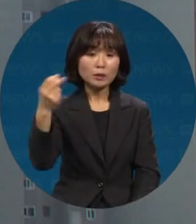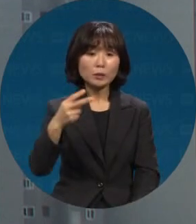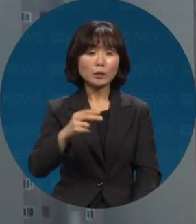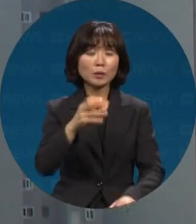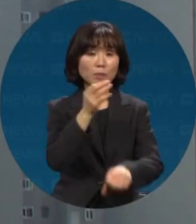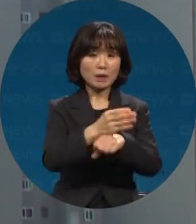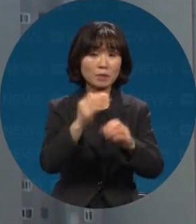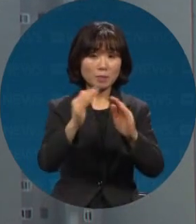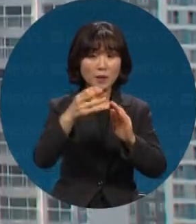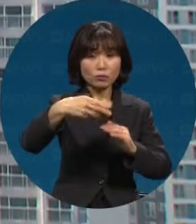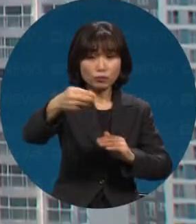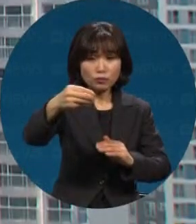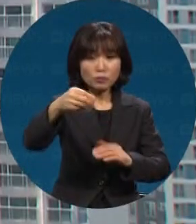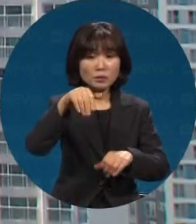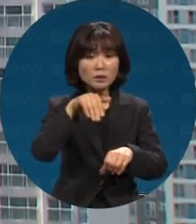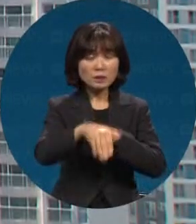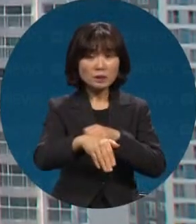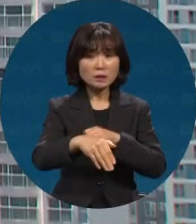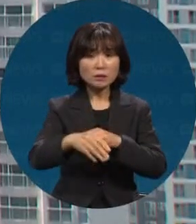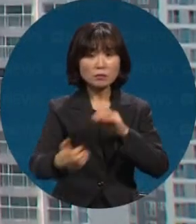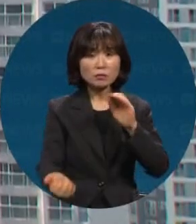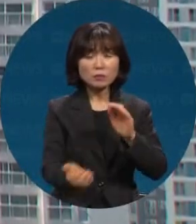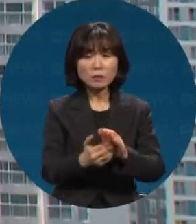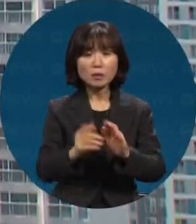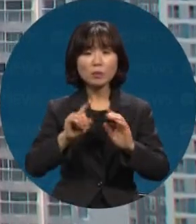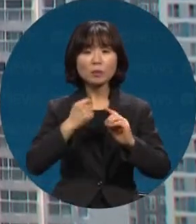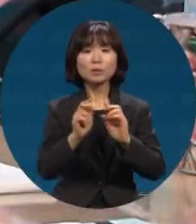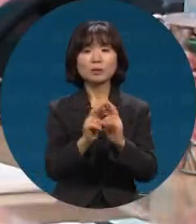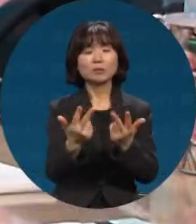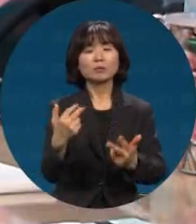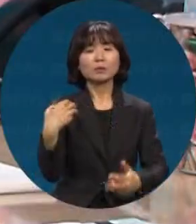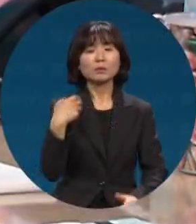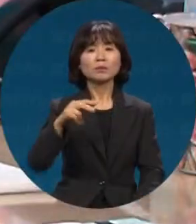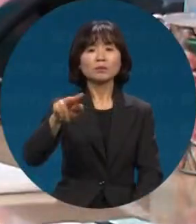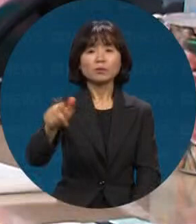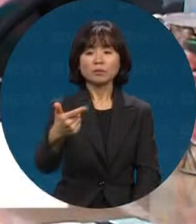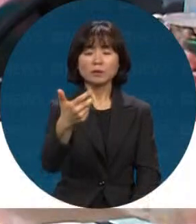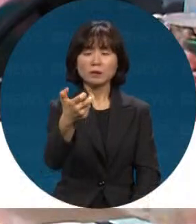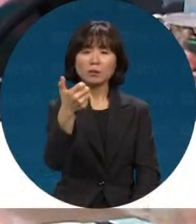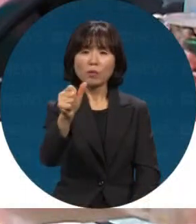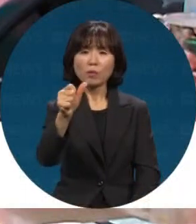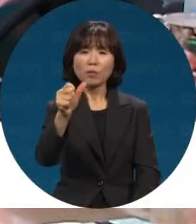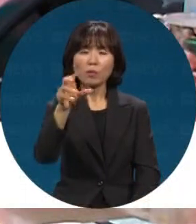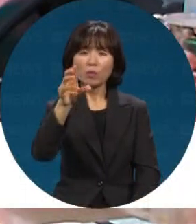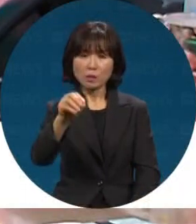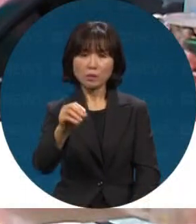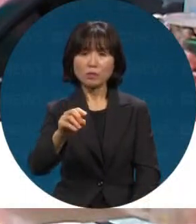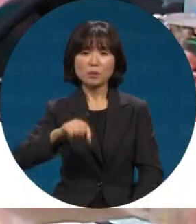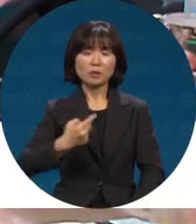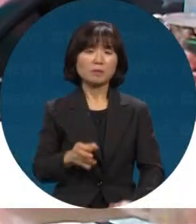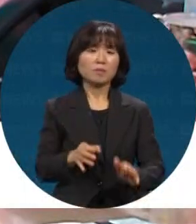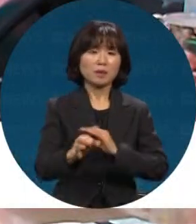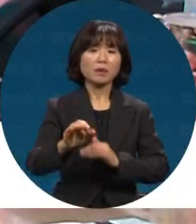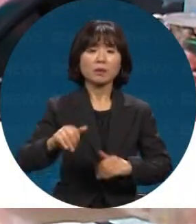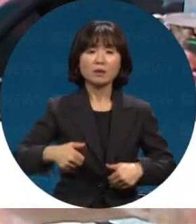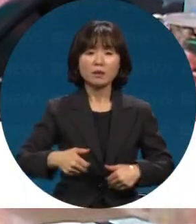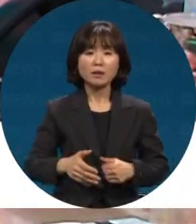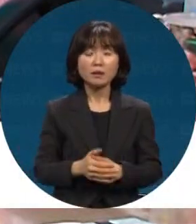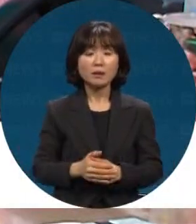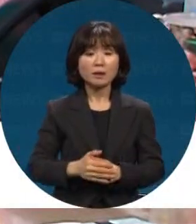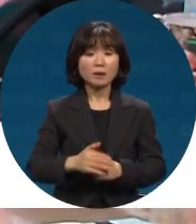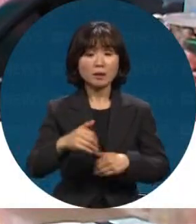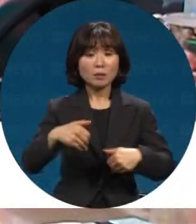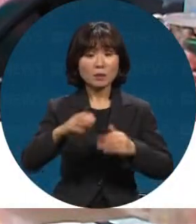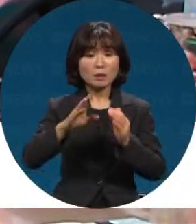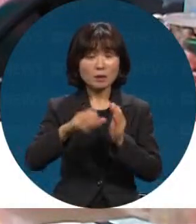최대 675만원을 본인이 부담해야 합니다 필요한 자원을 즉시에 적기에 그 다음에